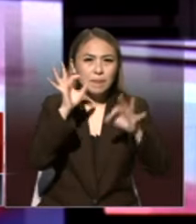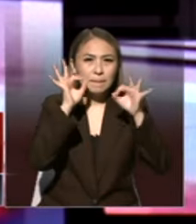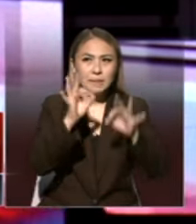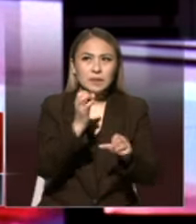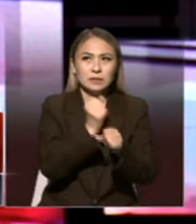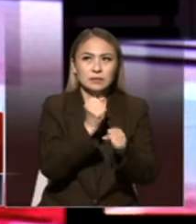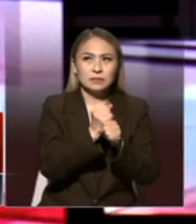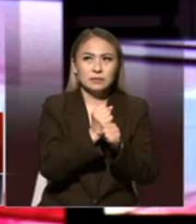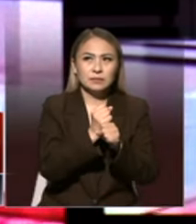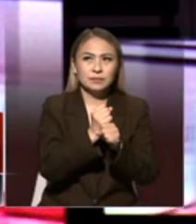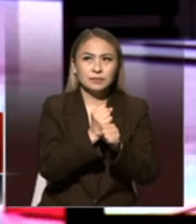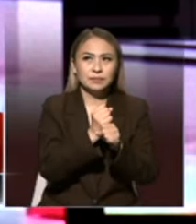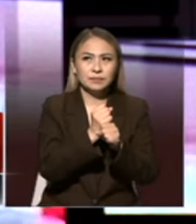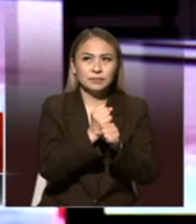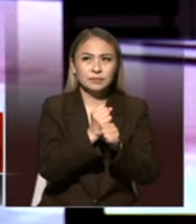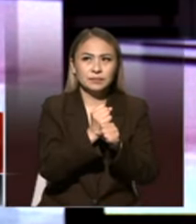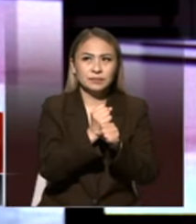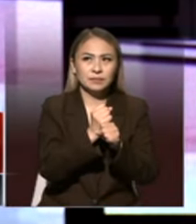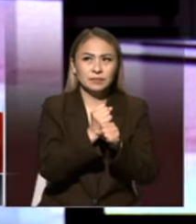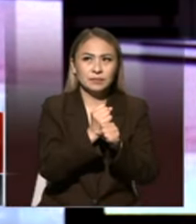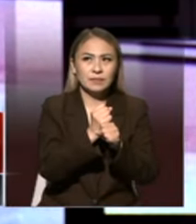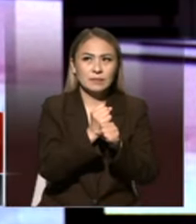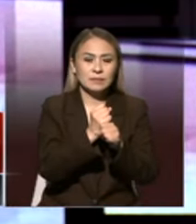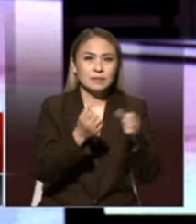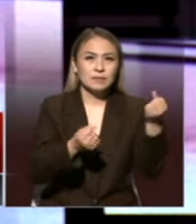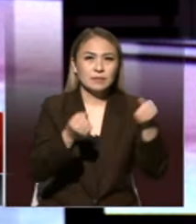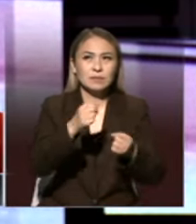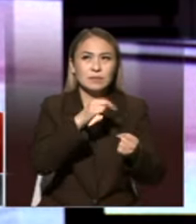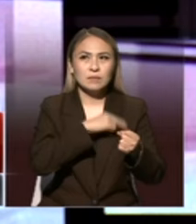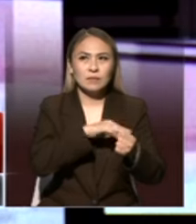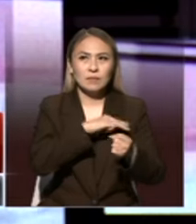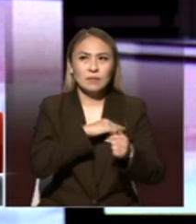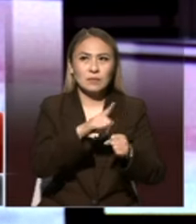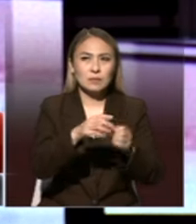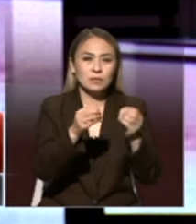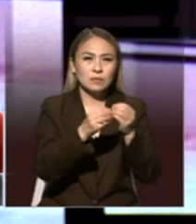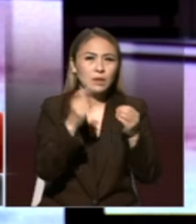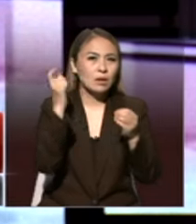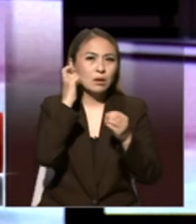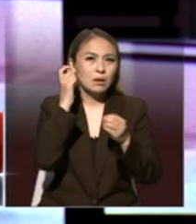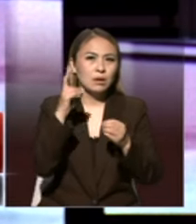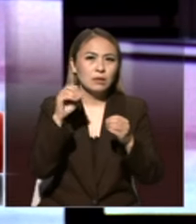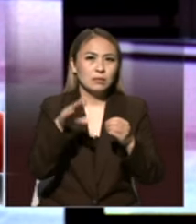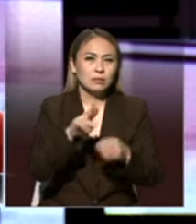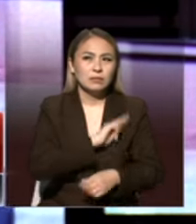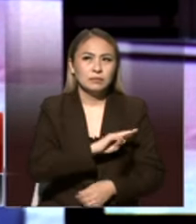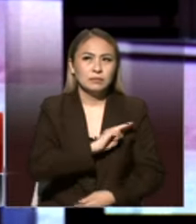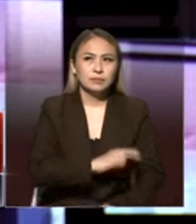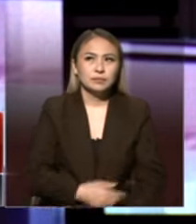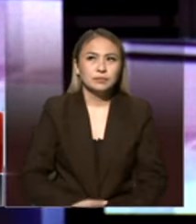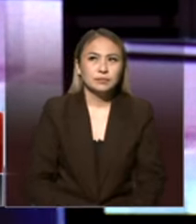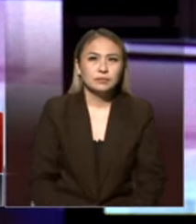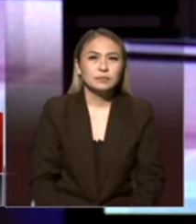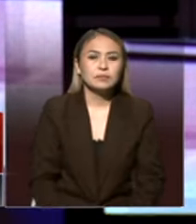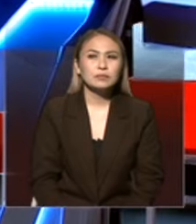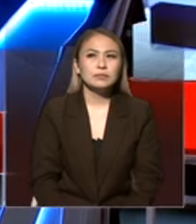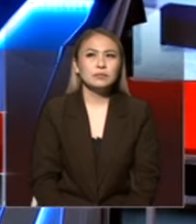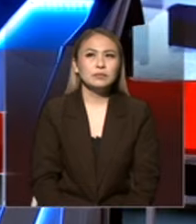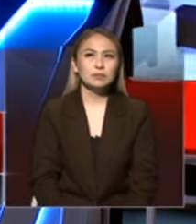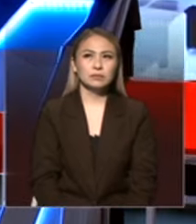ес дұрыс бір кішкене бас дейтін әйтеуір болимен адам тепсе болды, 10 жыл жайымен жүріп береді. Түсінікті. Рұқсат болса айта